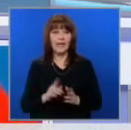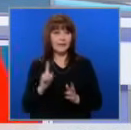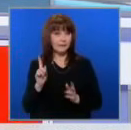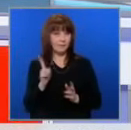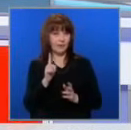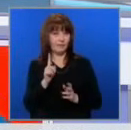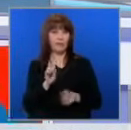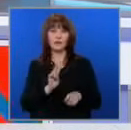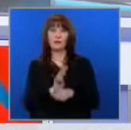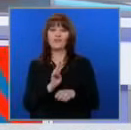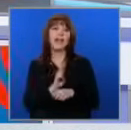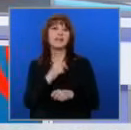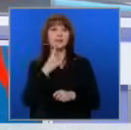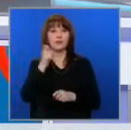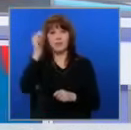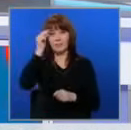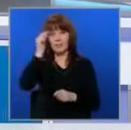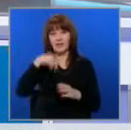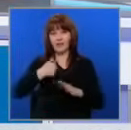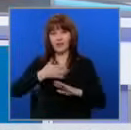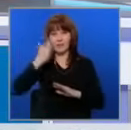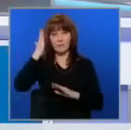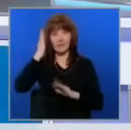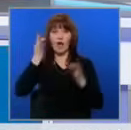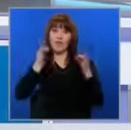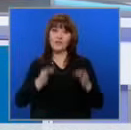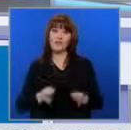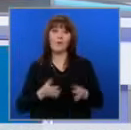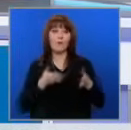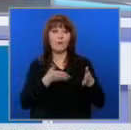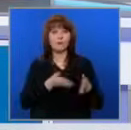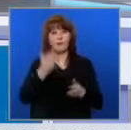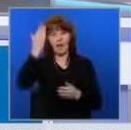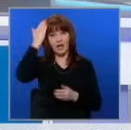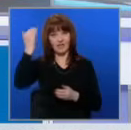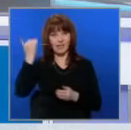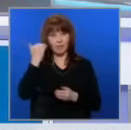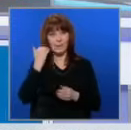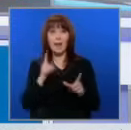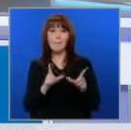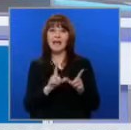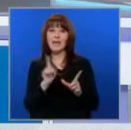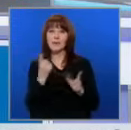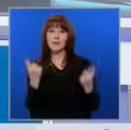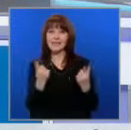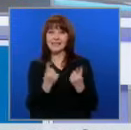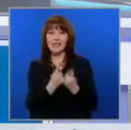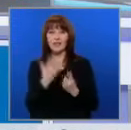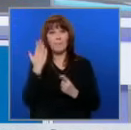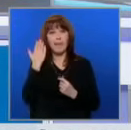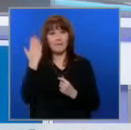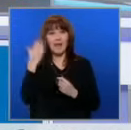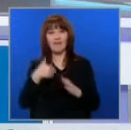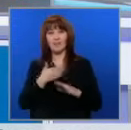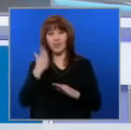За първи път от 12 години български външен министър е на официално посещение в Египет. Мария Габриел се срещна с премиера и